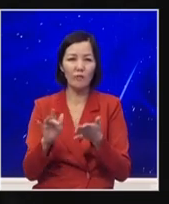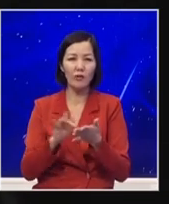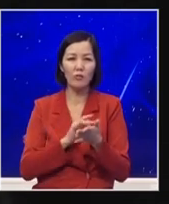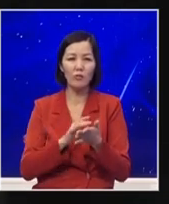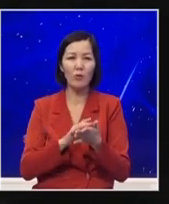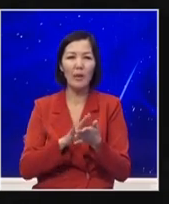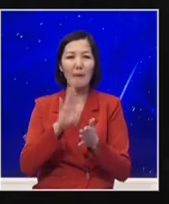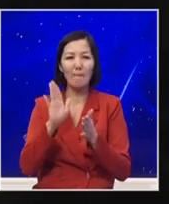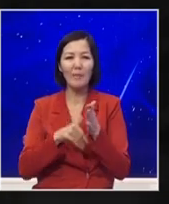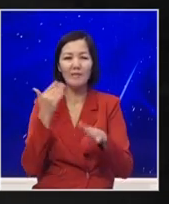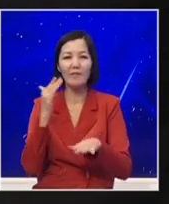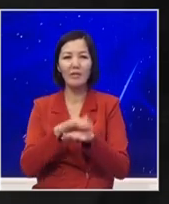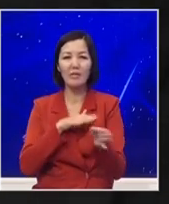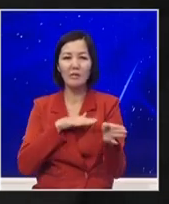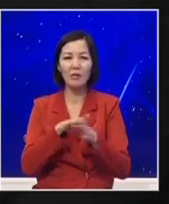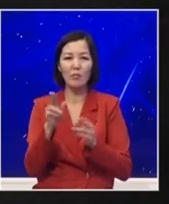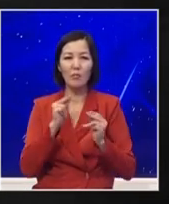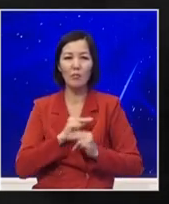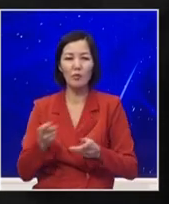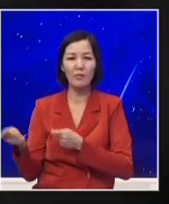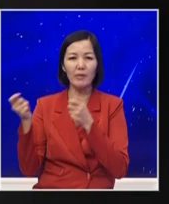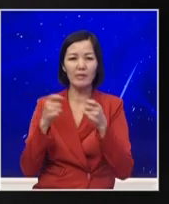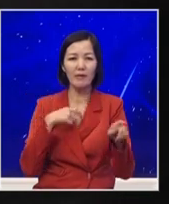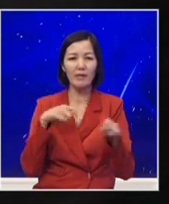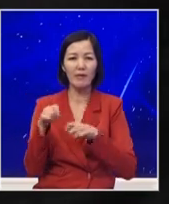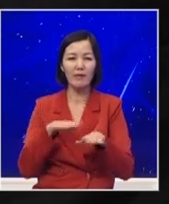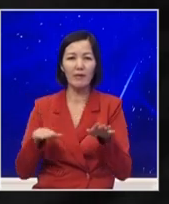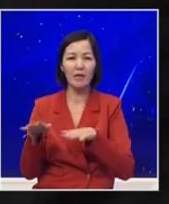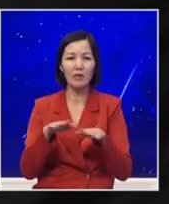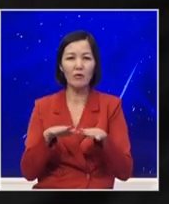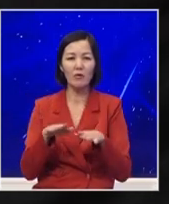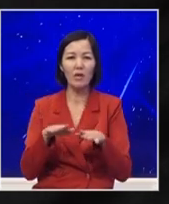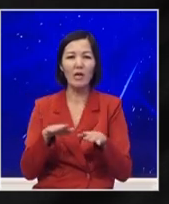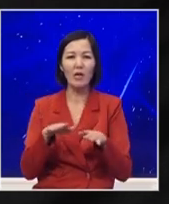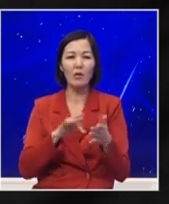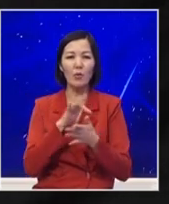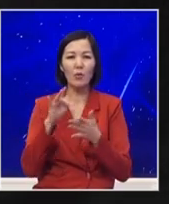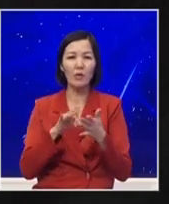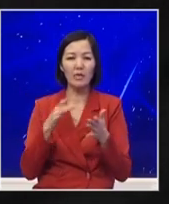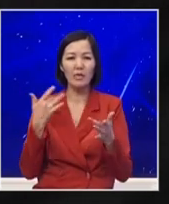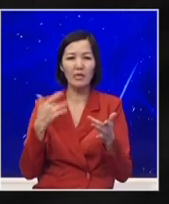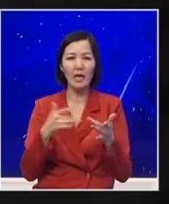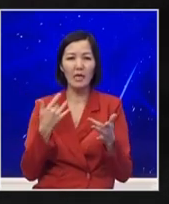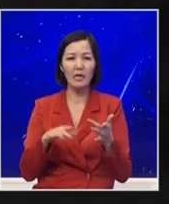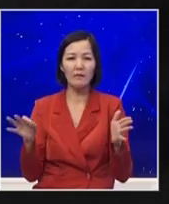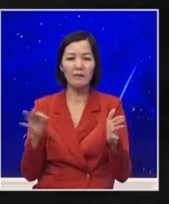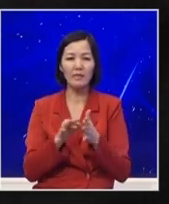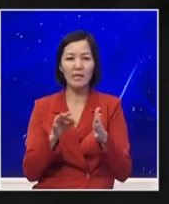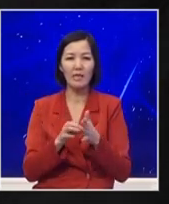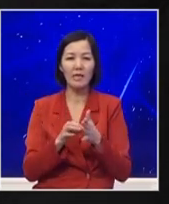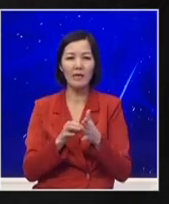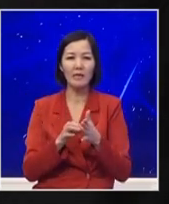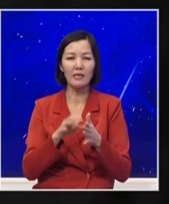без фактического выполнения работ и поставки товаров на территории города Тараз. В целях обеспечения конфискации